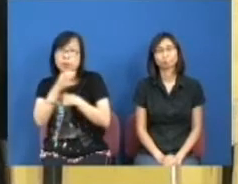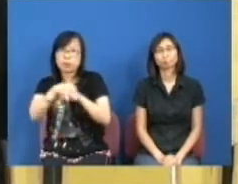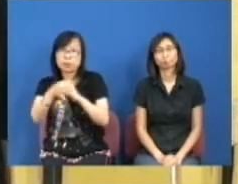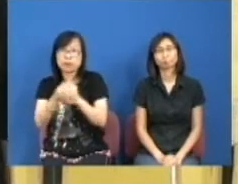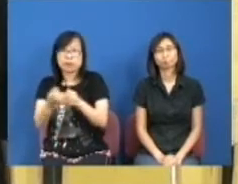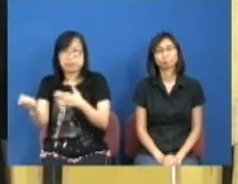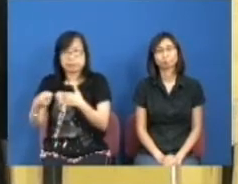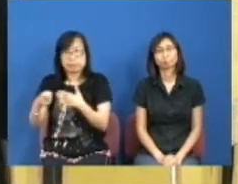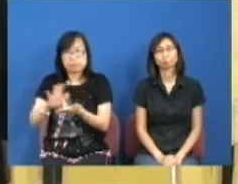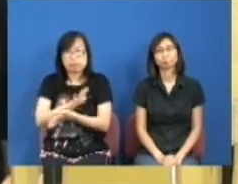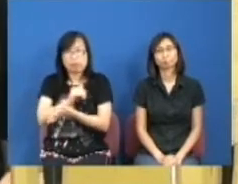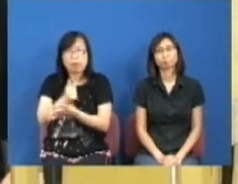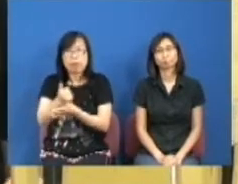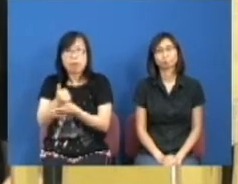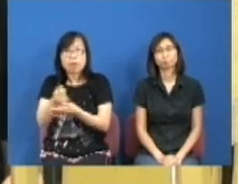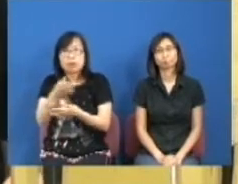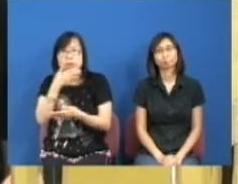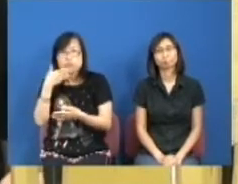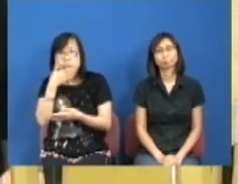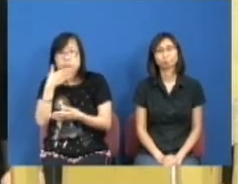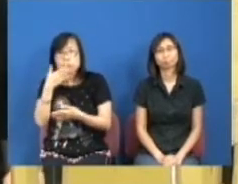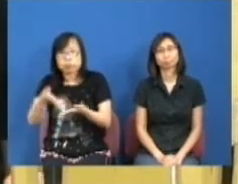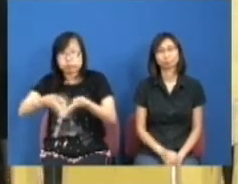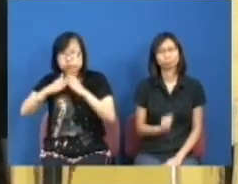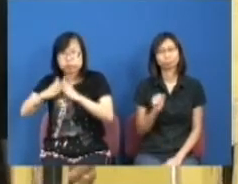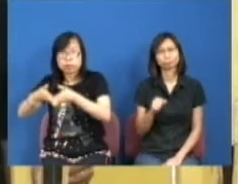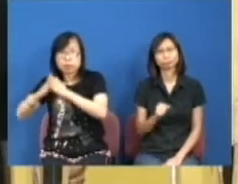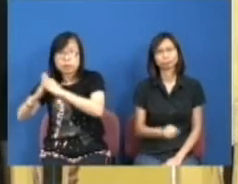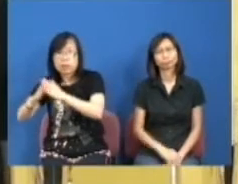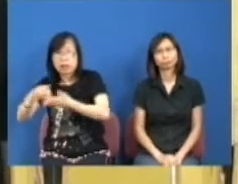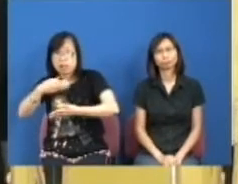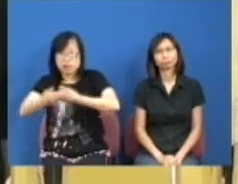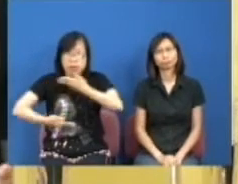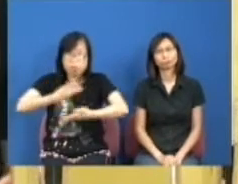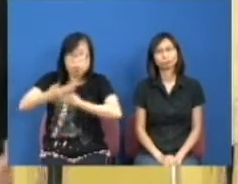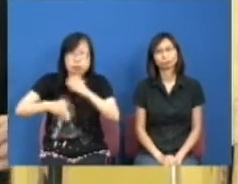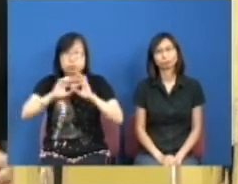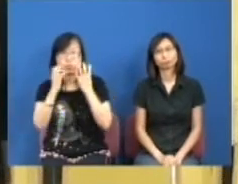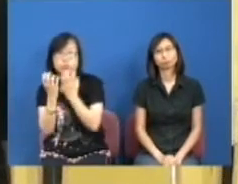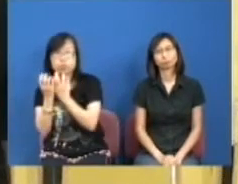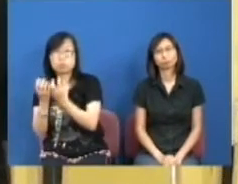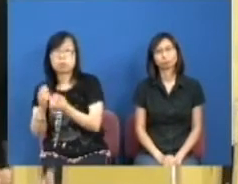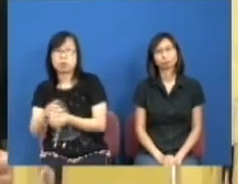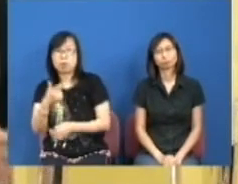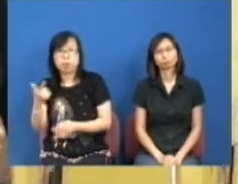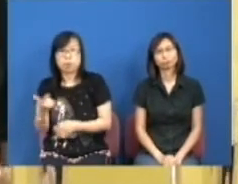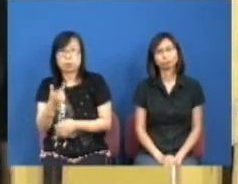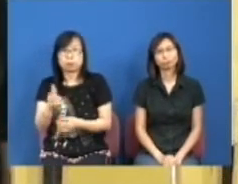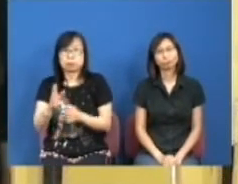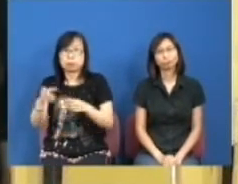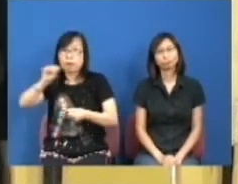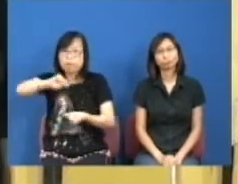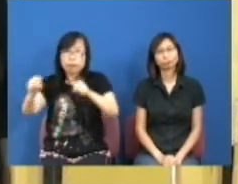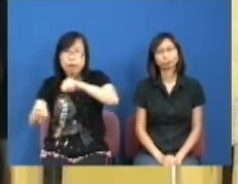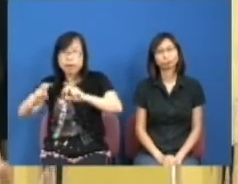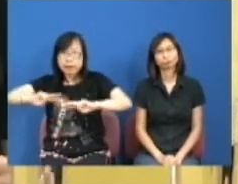呢幾年嚟咧，亦都多咗好多嘅青年團體成立。除咗搞呢個交流團之外咧，亦都係會搞好多即係譬如科技嘅發展